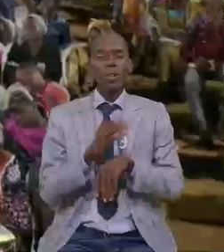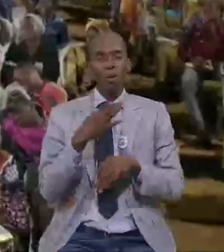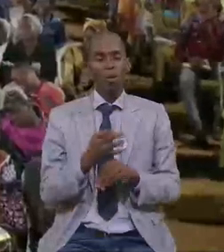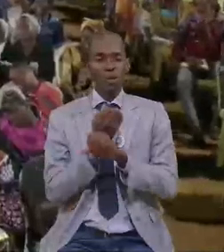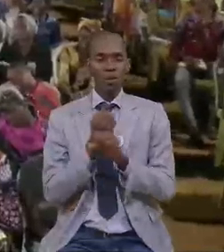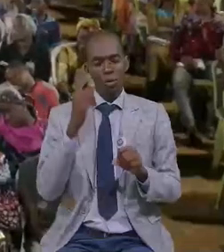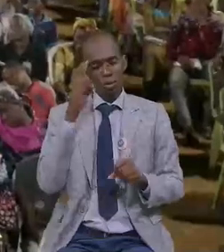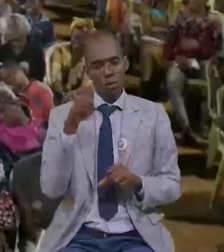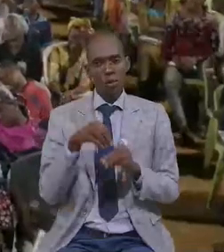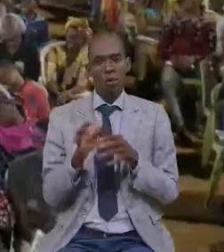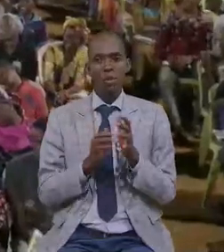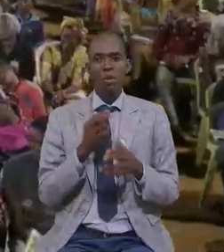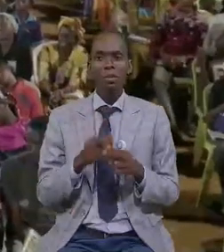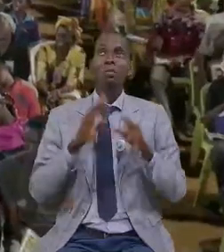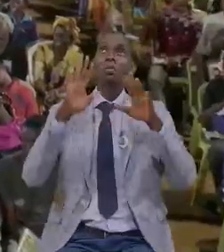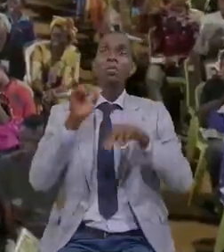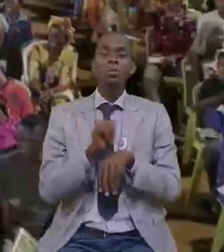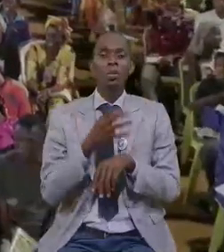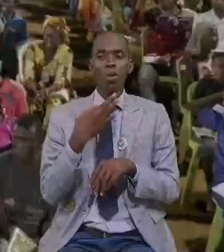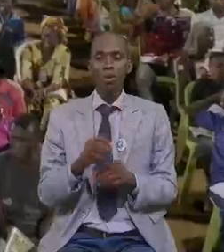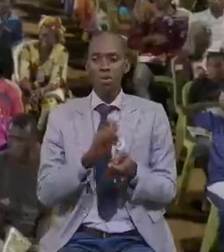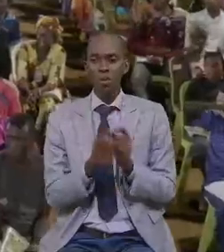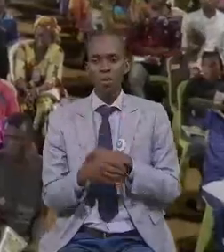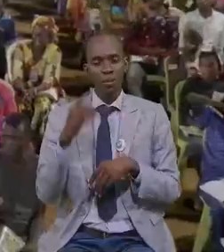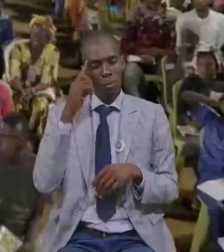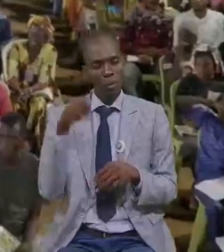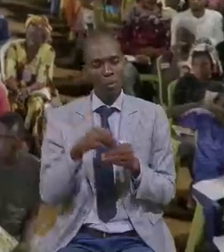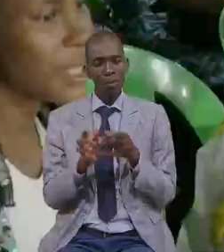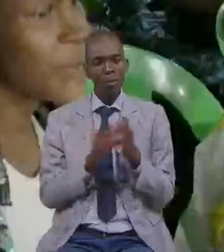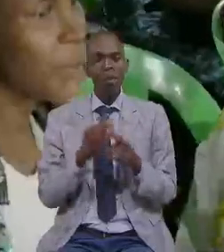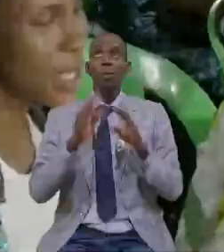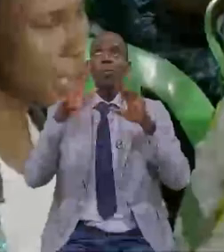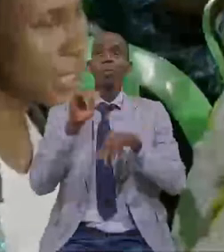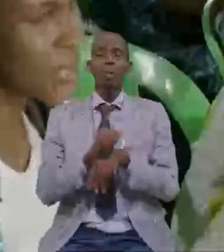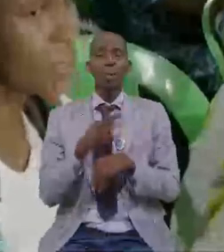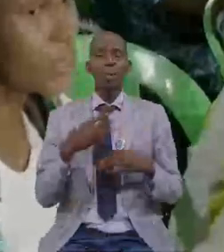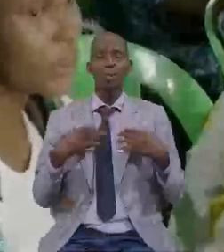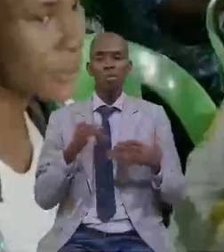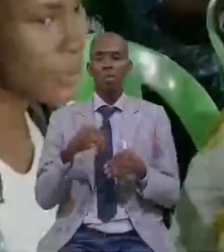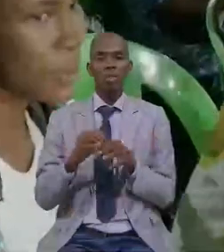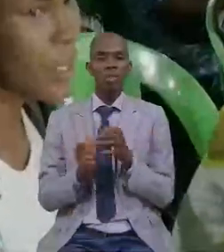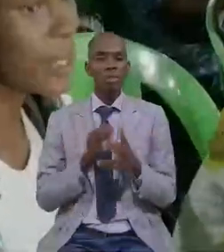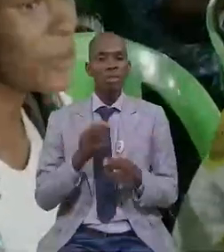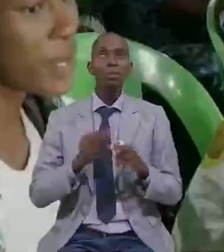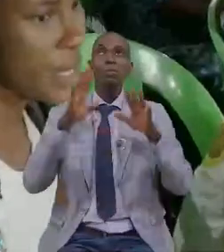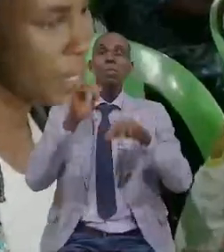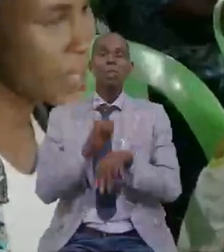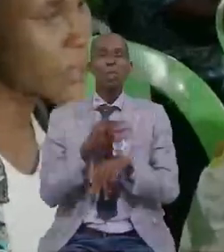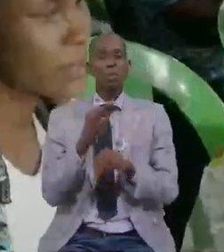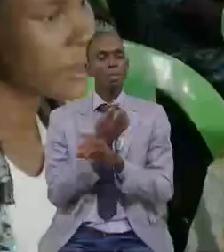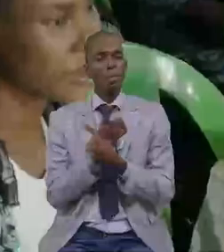salut, le miracle de transformation, le miracle de guérison, le miracle de